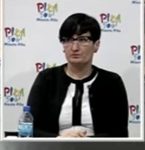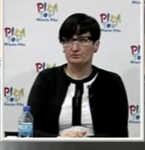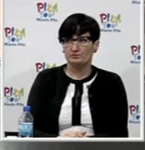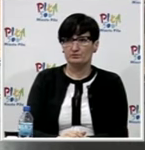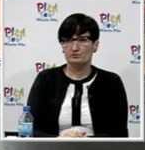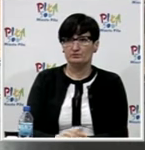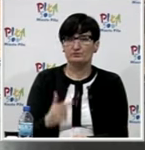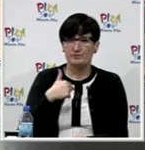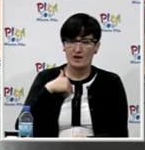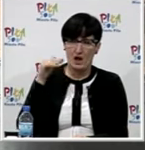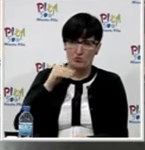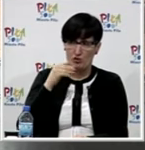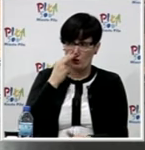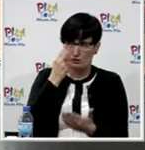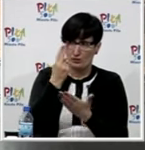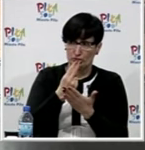Ja może odczytam